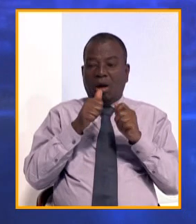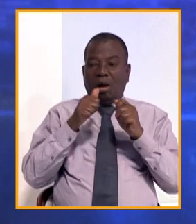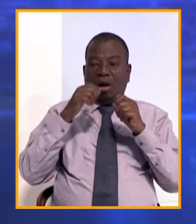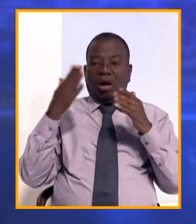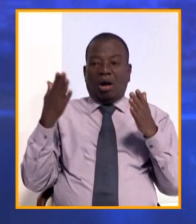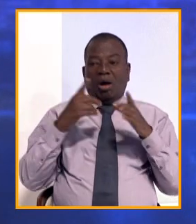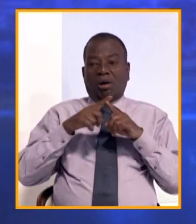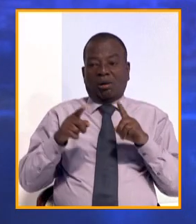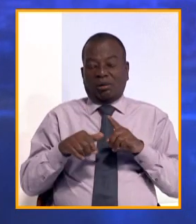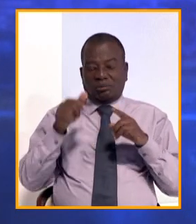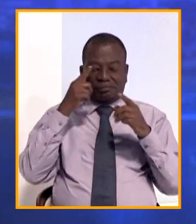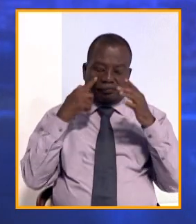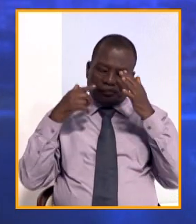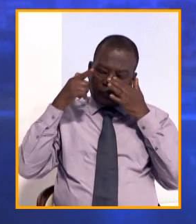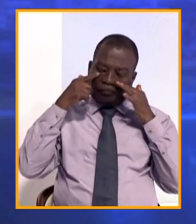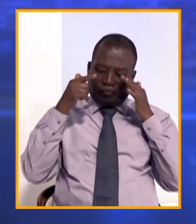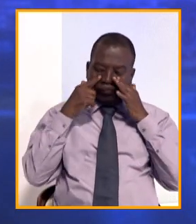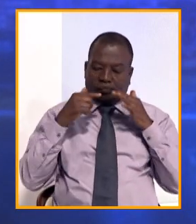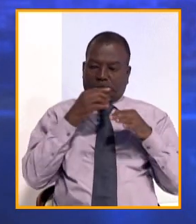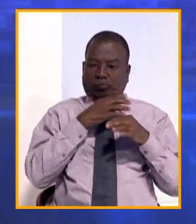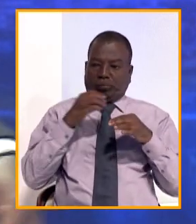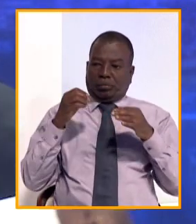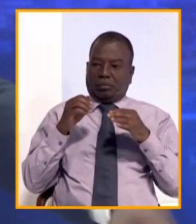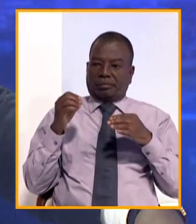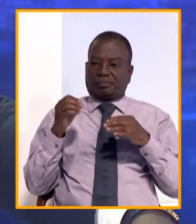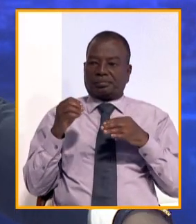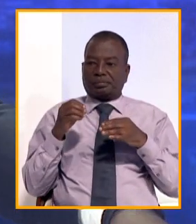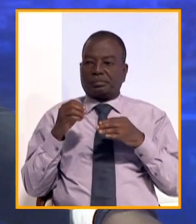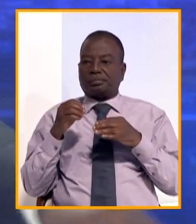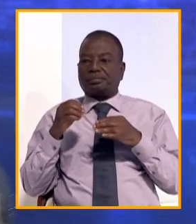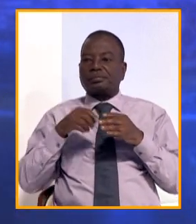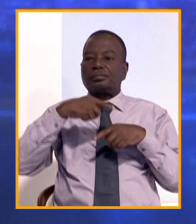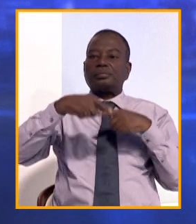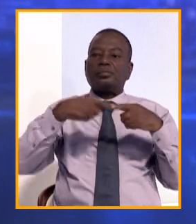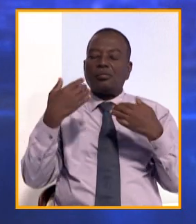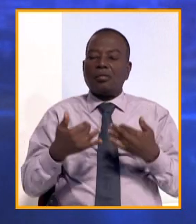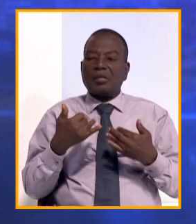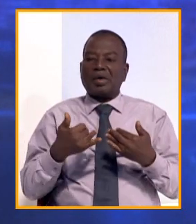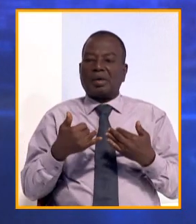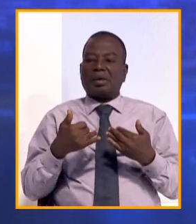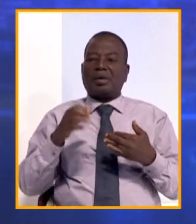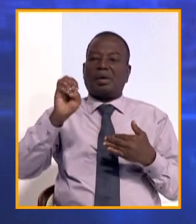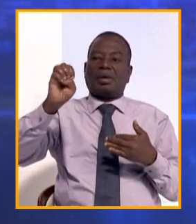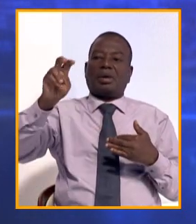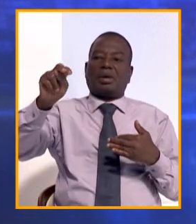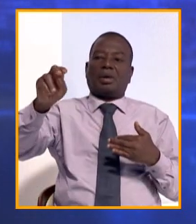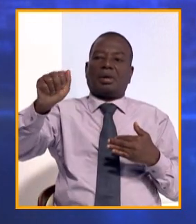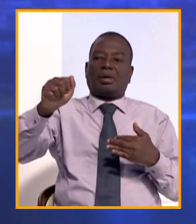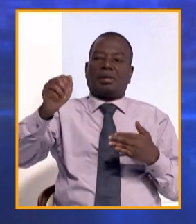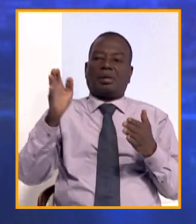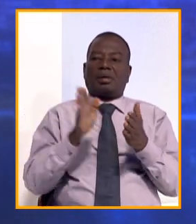larmes. Un malheur présage un bonheur, la plupart du temps, c'est vrai. Allons à présent à l'ENA, l'École